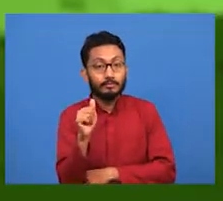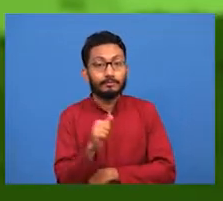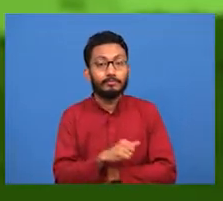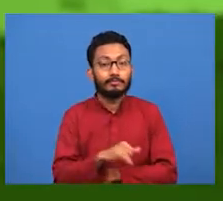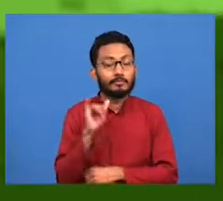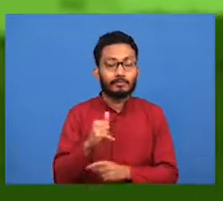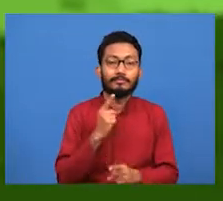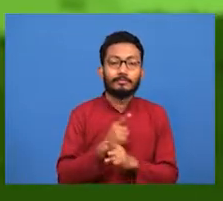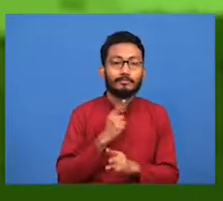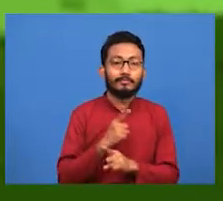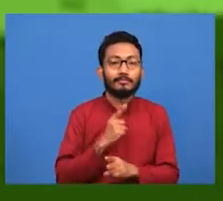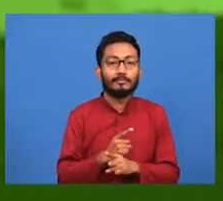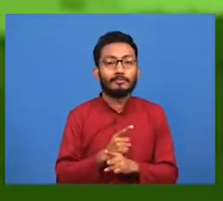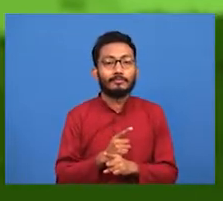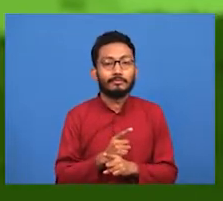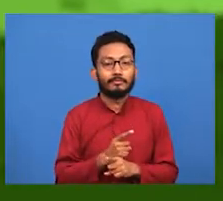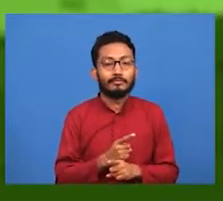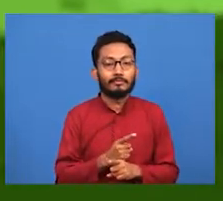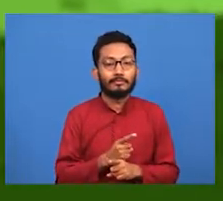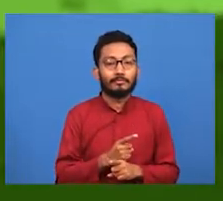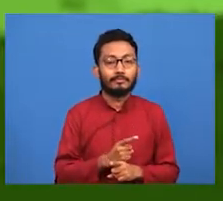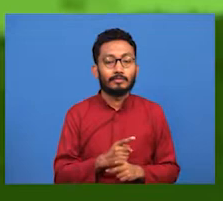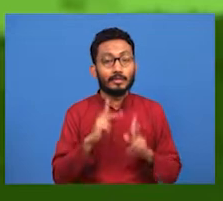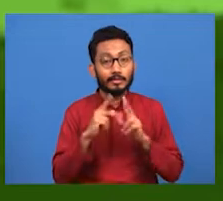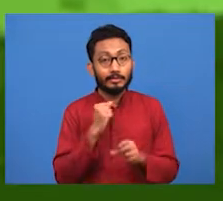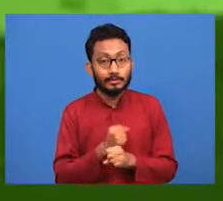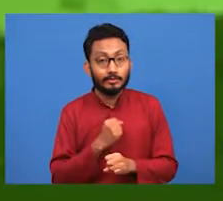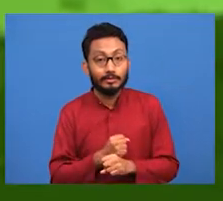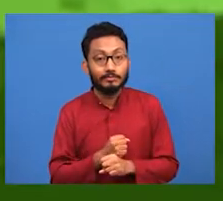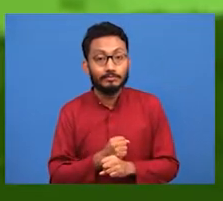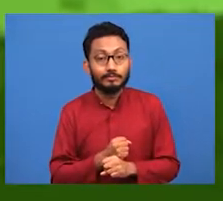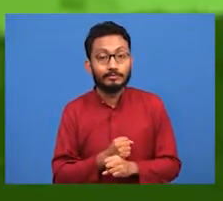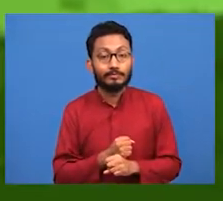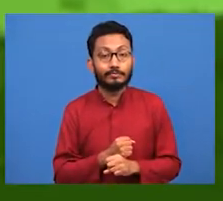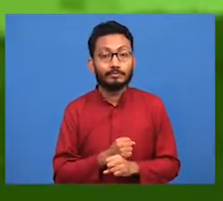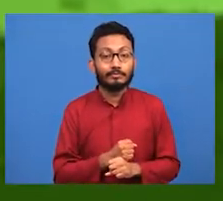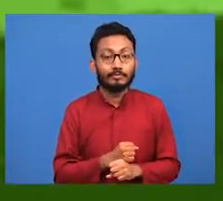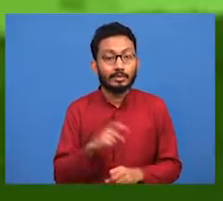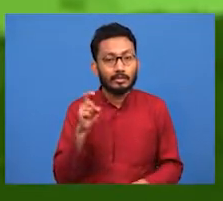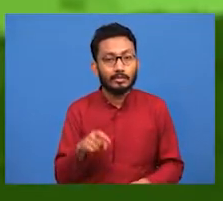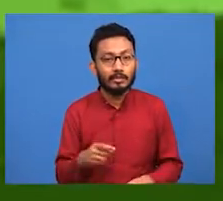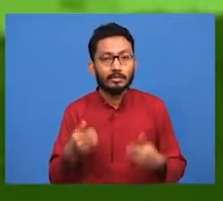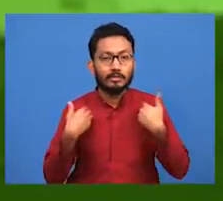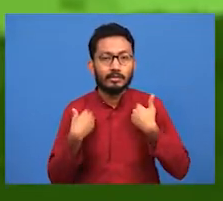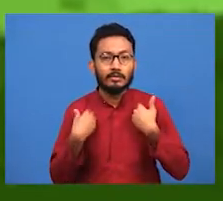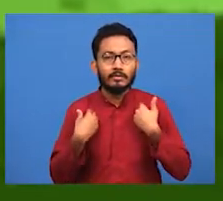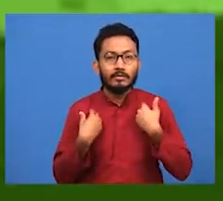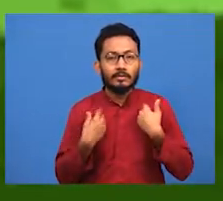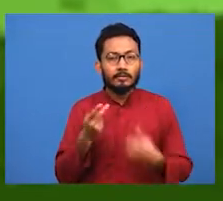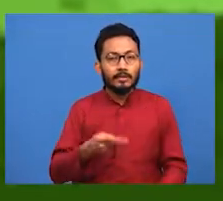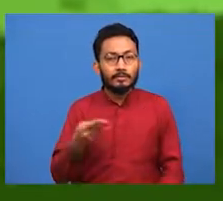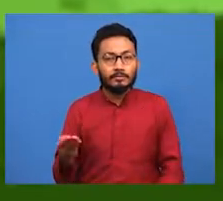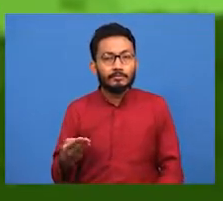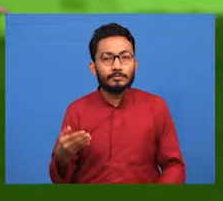Ya, betul. Kata kerja aktif transitif mesti ada objek